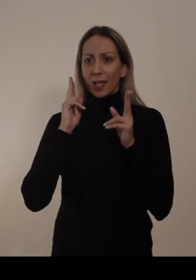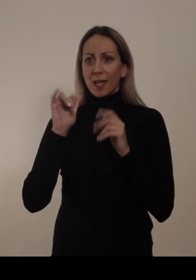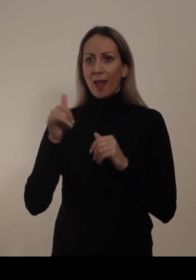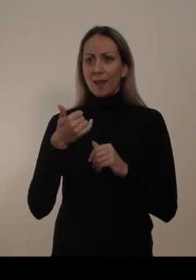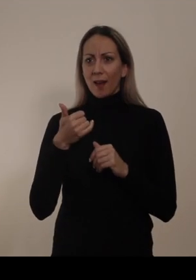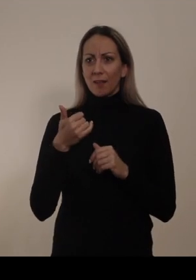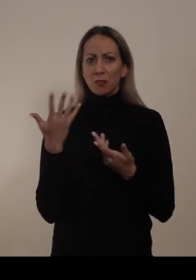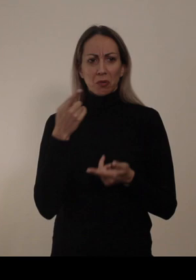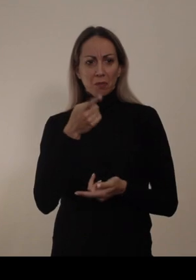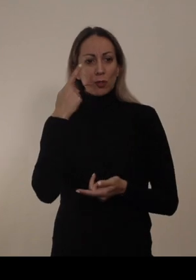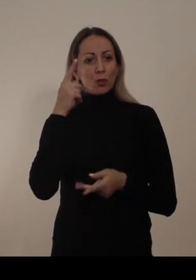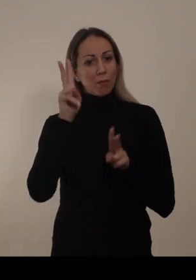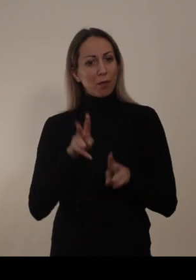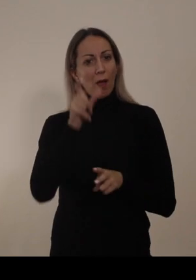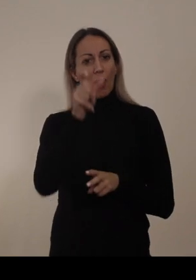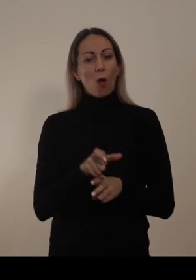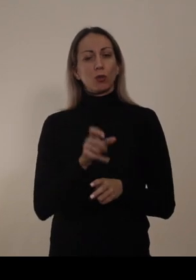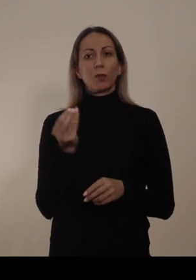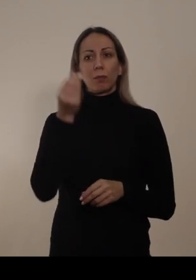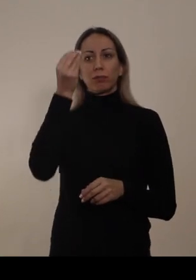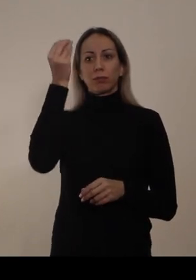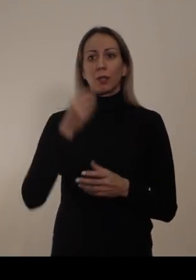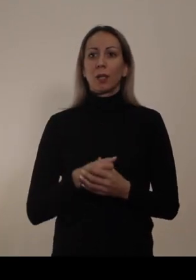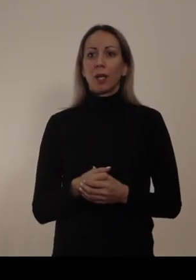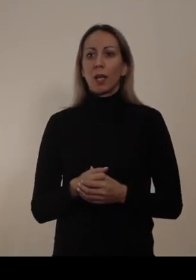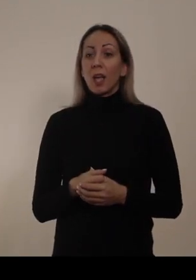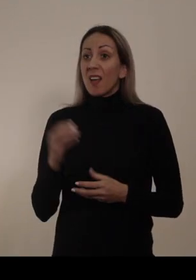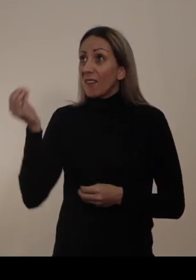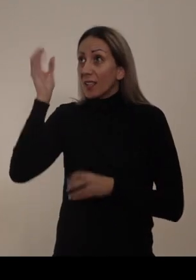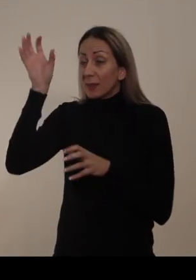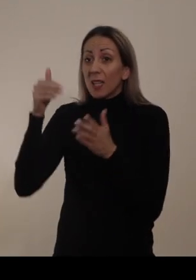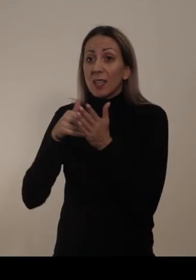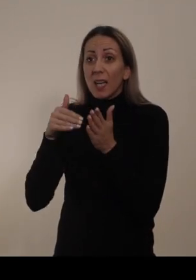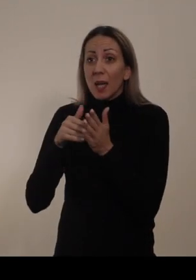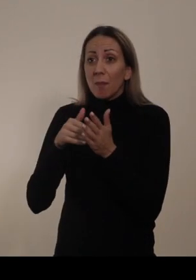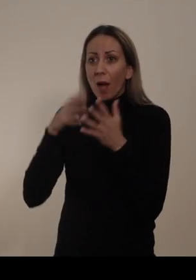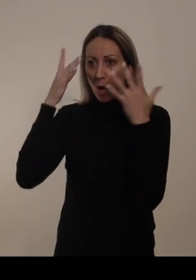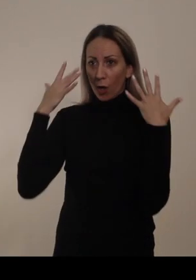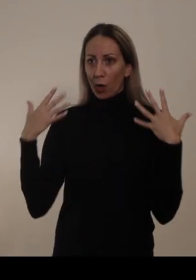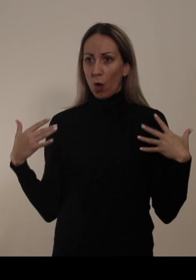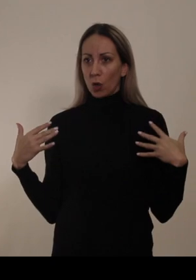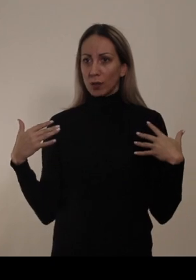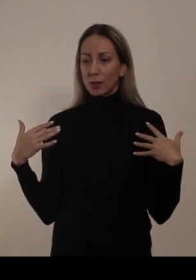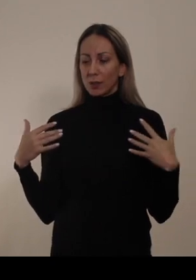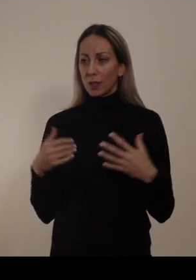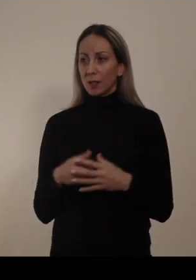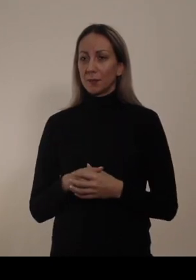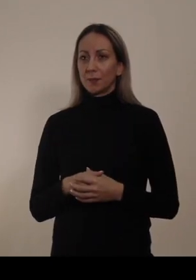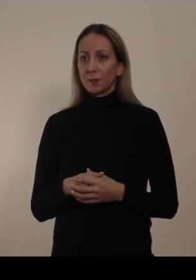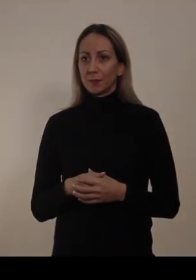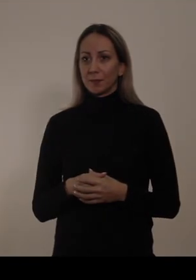Frizerka Jelena, zašto misliš da si ti prava za odlazak u svemir? Pa za majsima treba kosa da ih ne svrbi noga bosa.